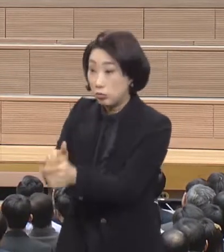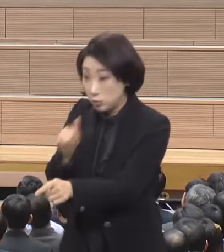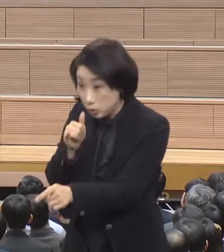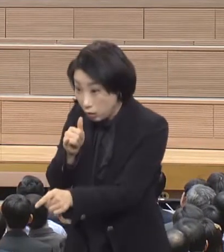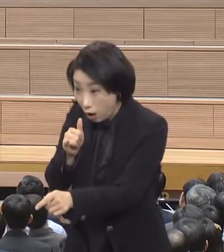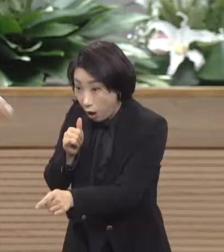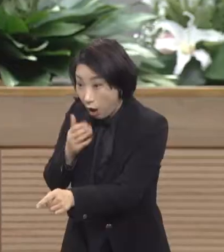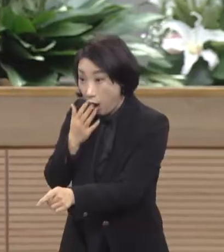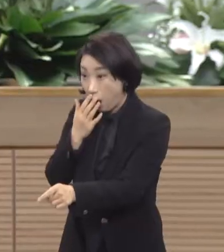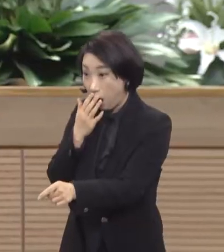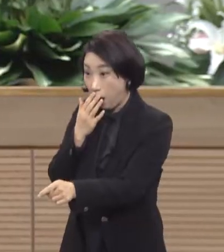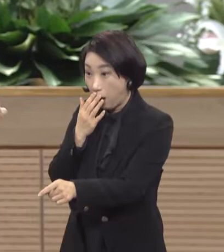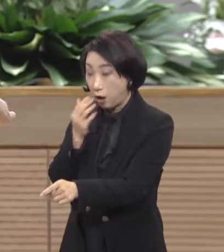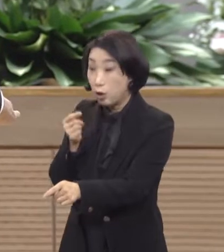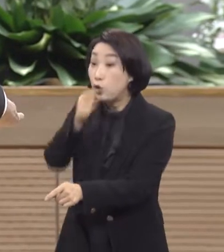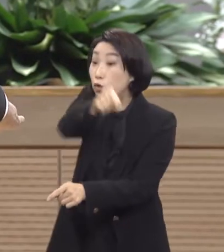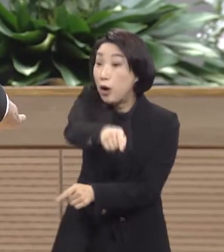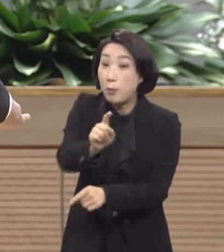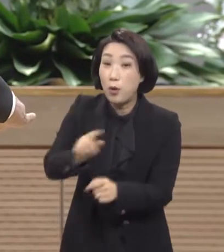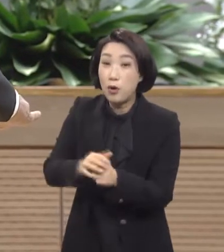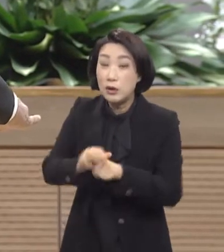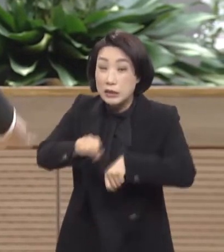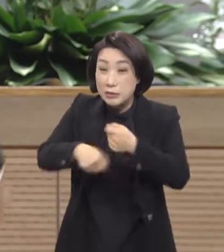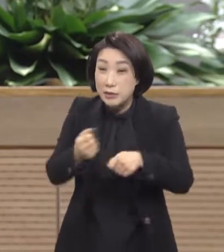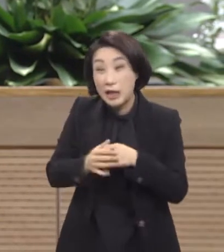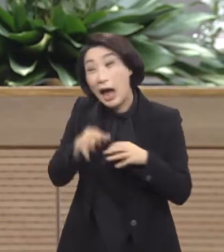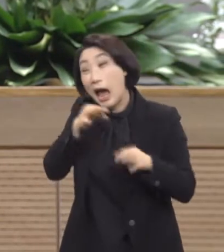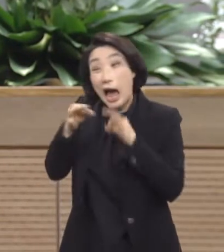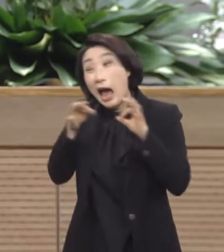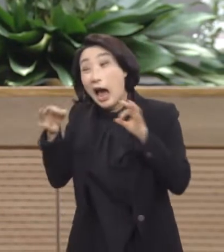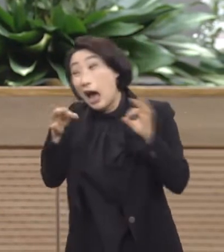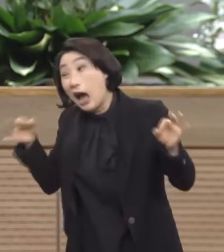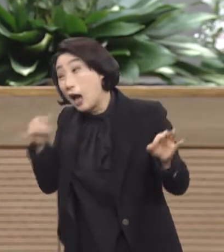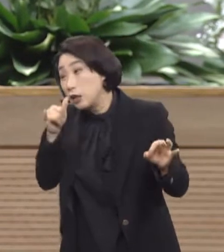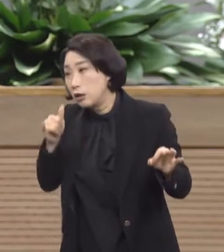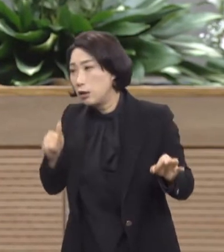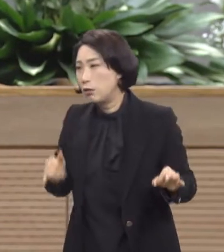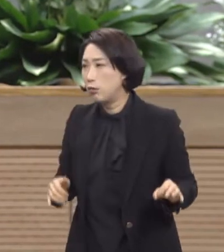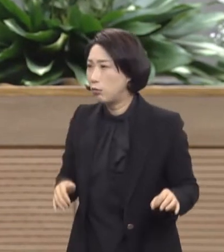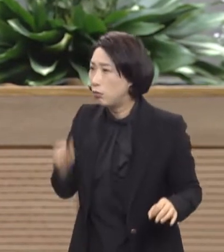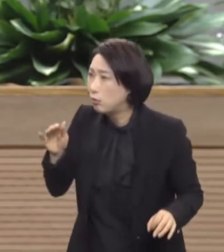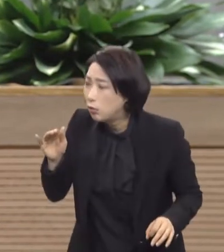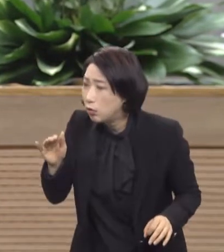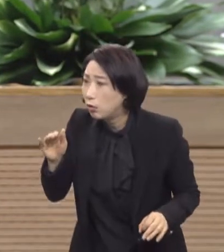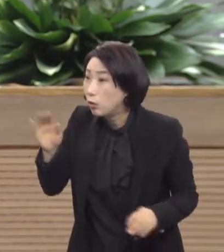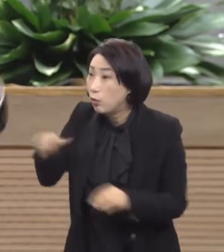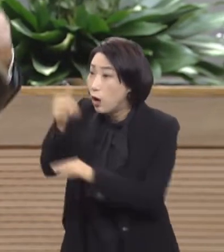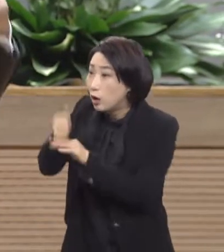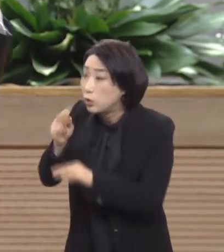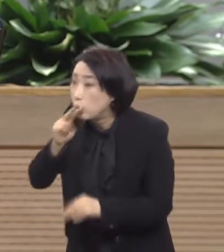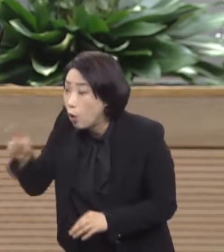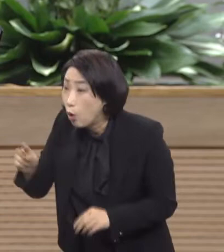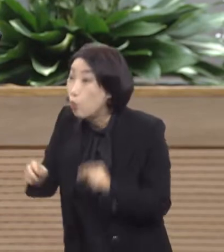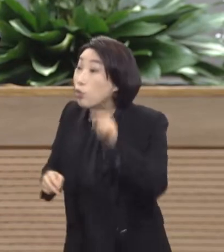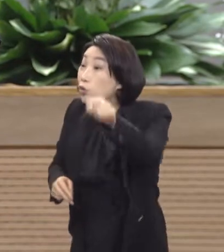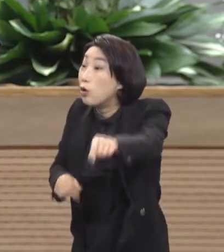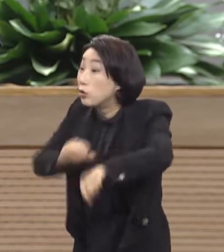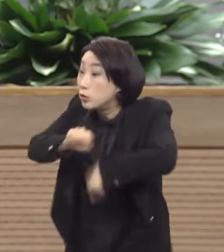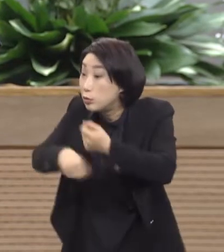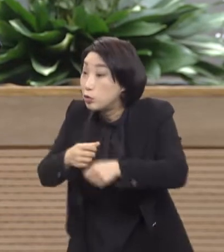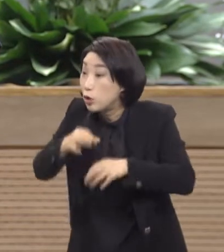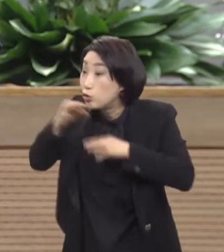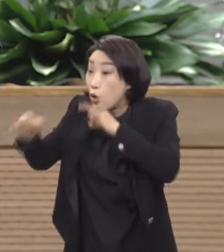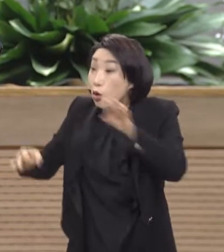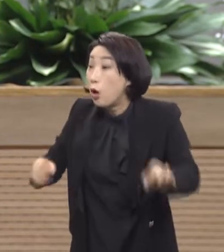결박시켜놨어. 뒤에서는 짐승들이 울어. 왕이요, 그 뒤에